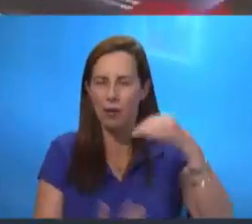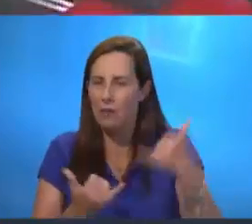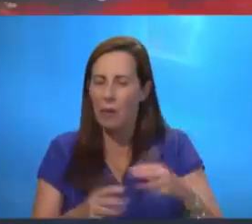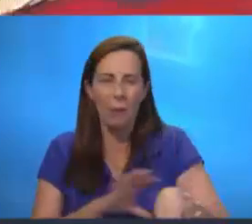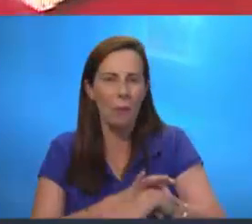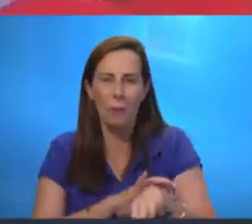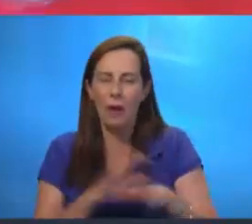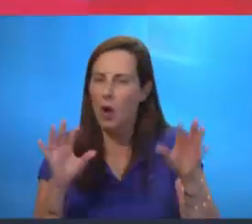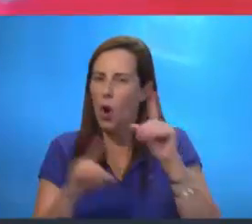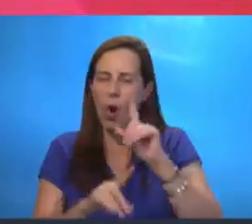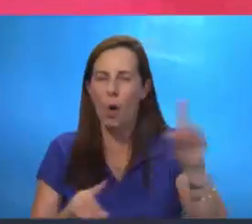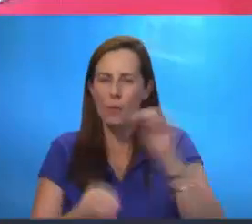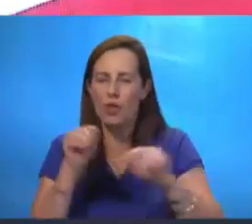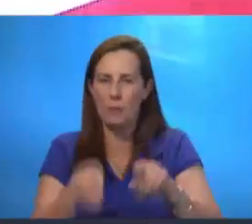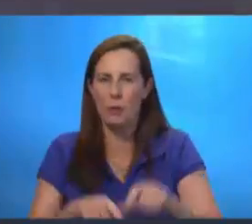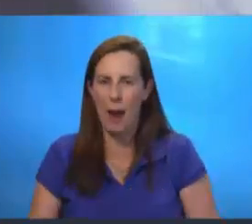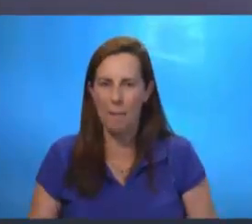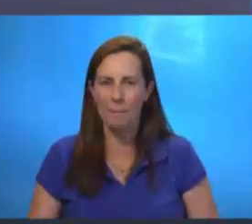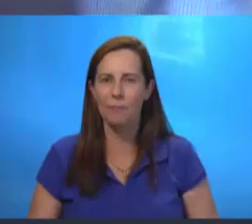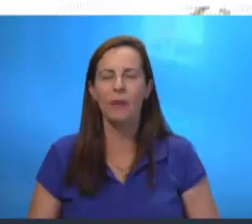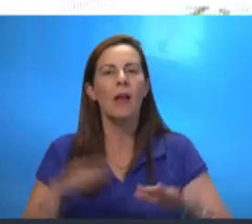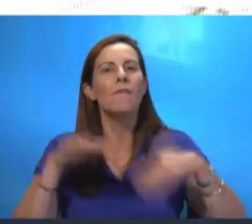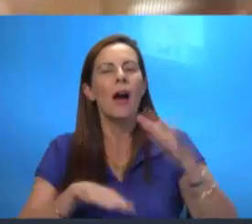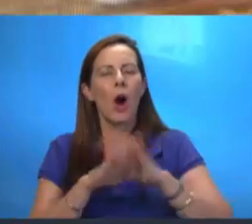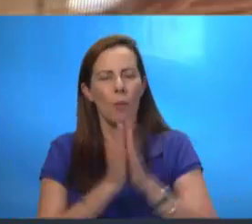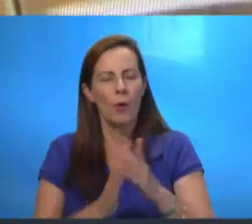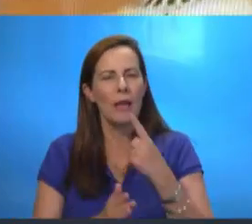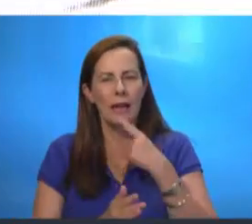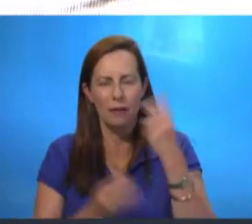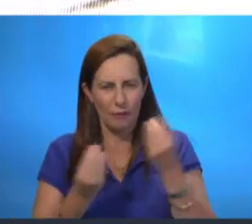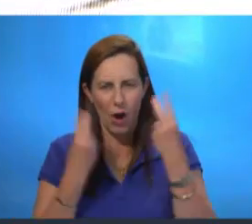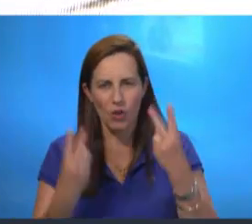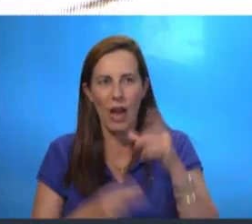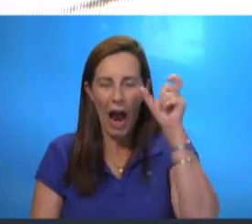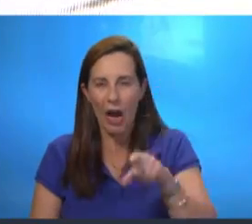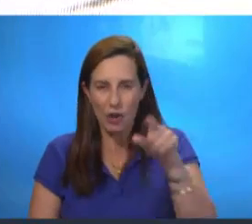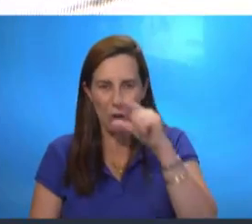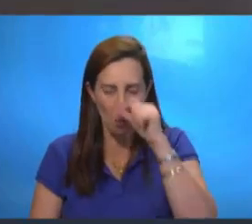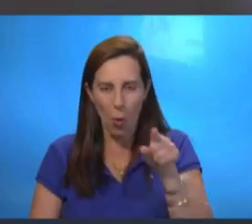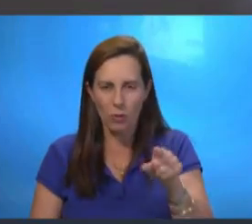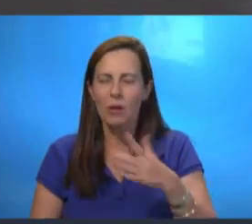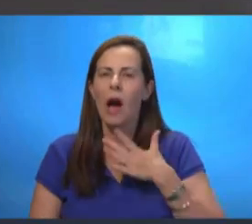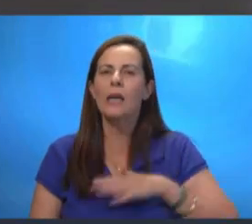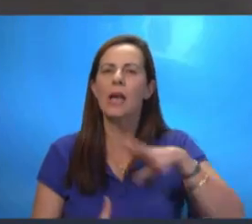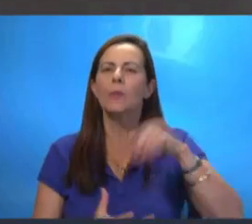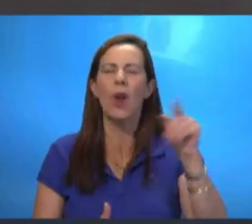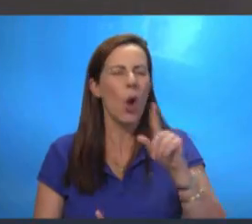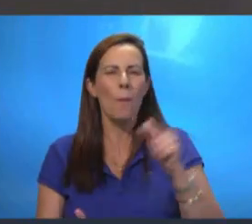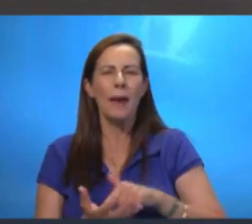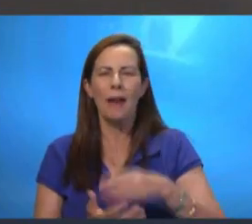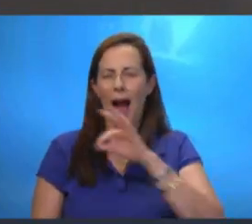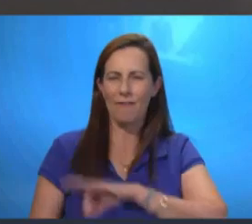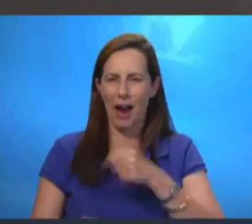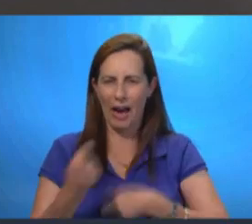אין בהם שימוש שמחזיר את ההשקעה. ואחרי הכל, בואו נשים כוכבית חשובה. האיש הזה, פוטין, רצה את המונדיאל לא בגלל התועלת הכלכלית